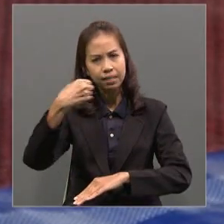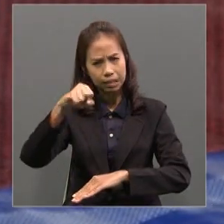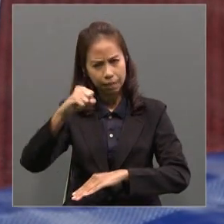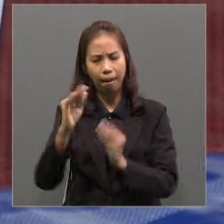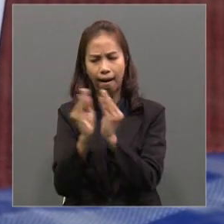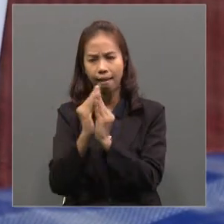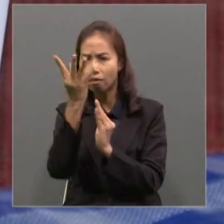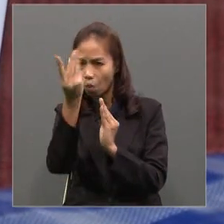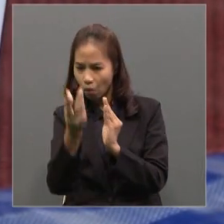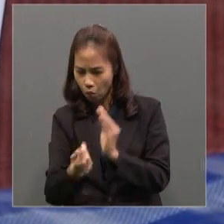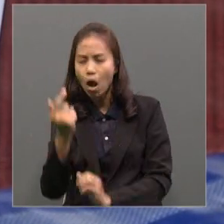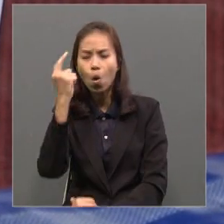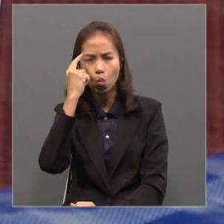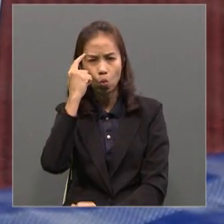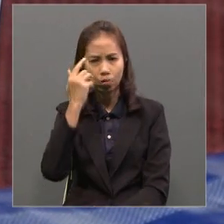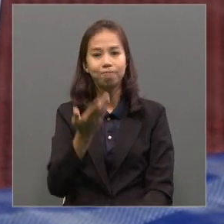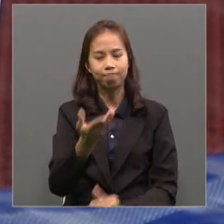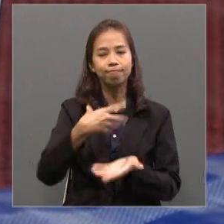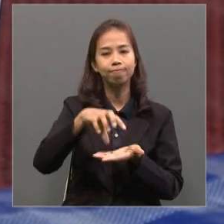ไปฟังเสียงปลัดกรุงเทพมหานครกันค่ะ